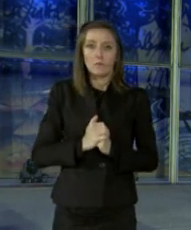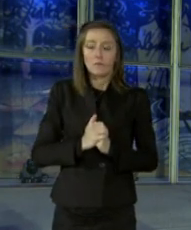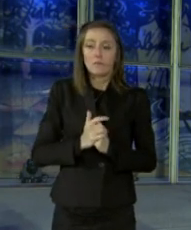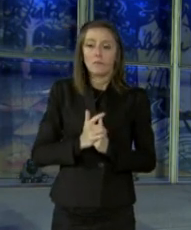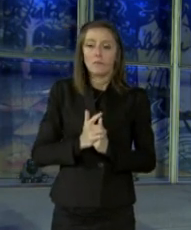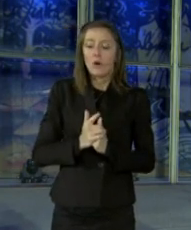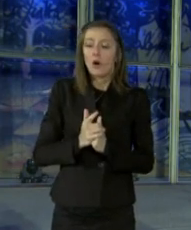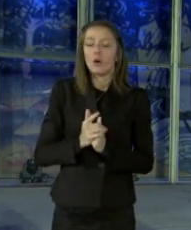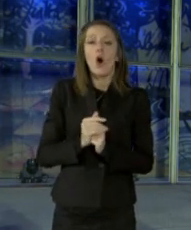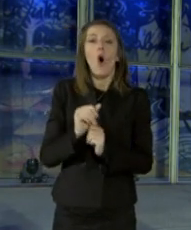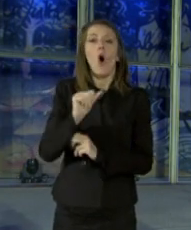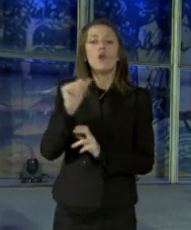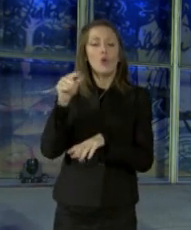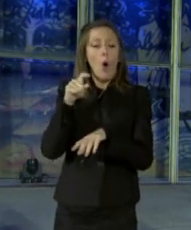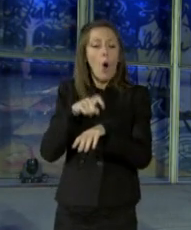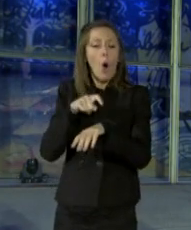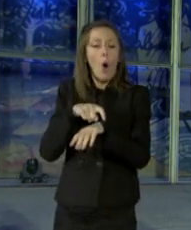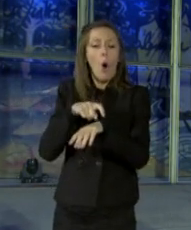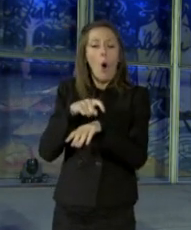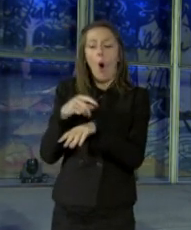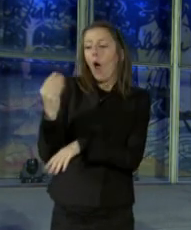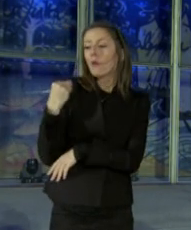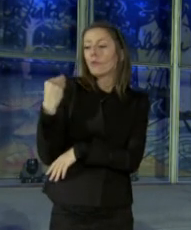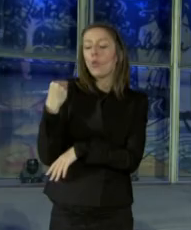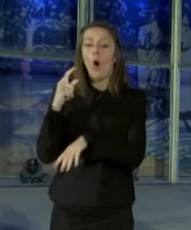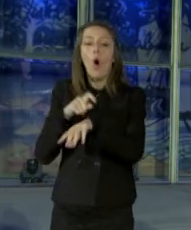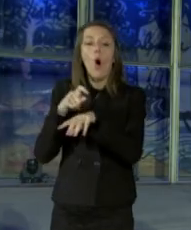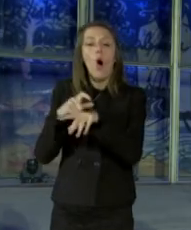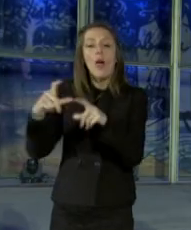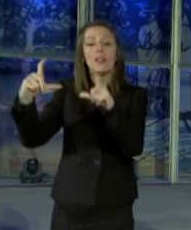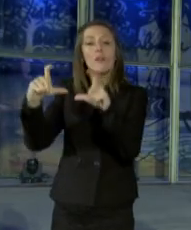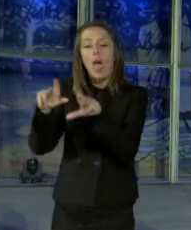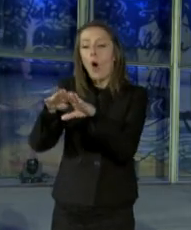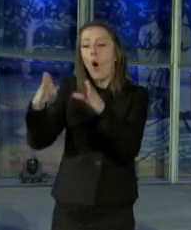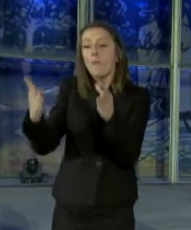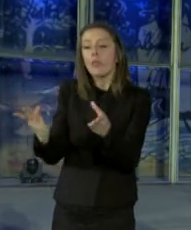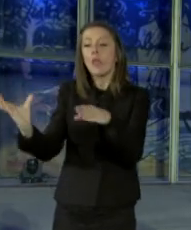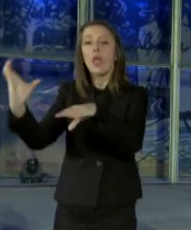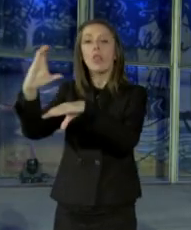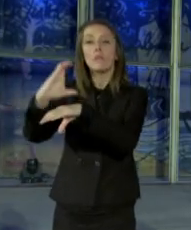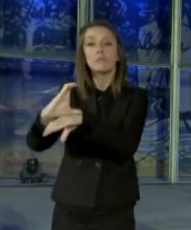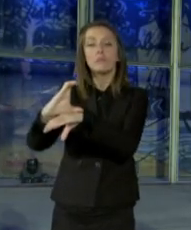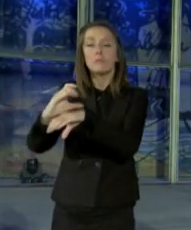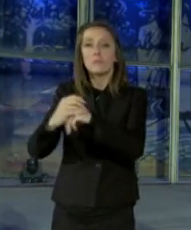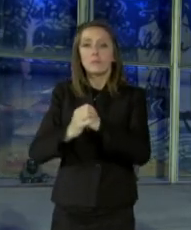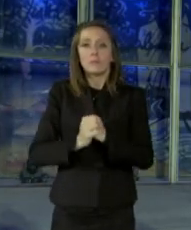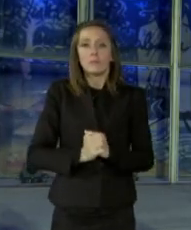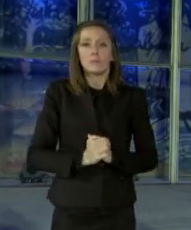domandò soltanto allora segnata dalla sveglia posta sul suo comodino